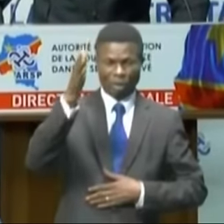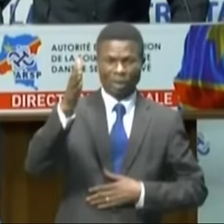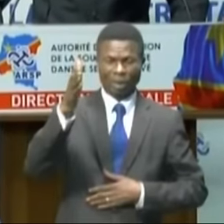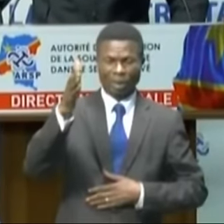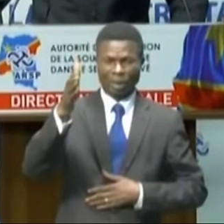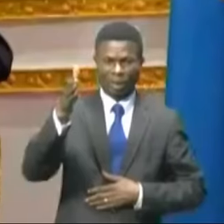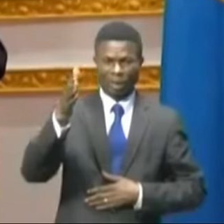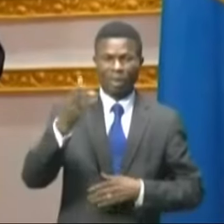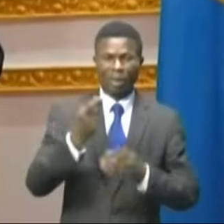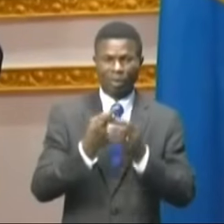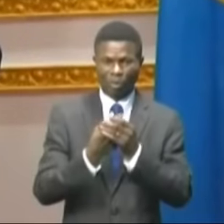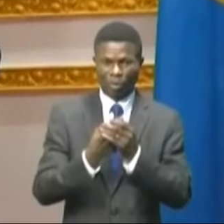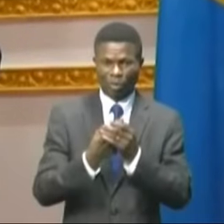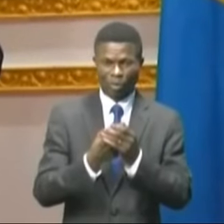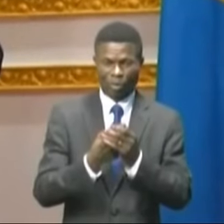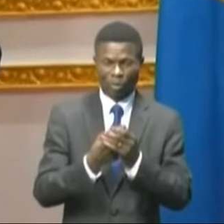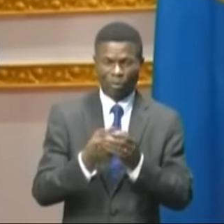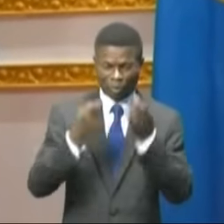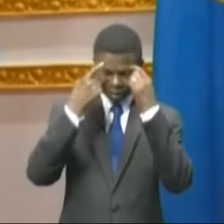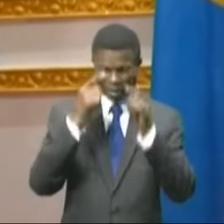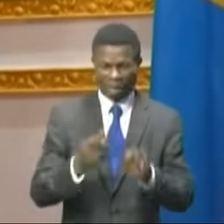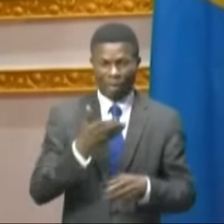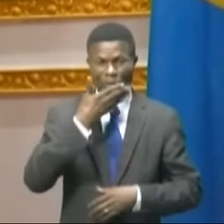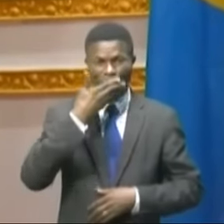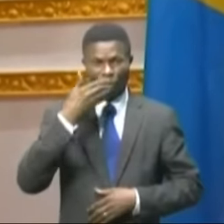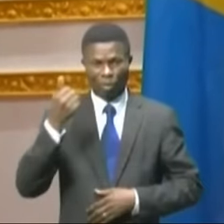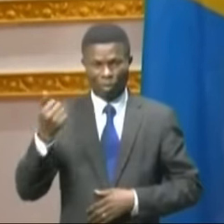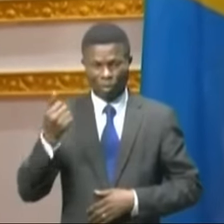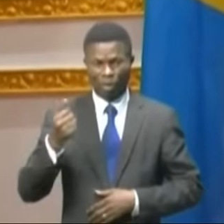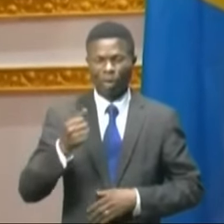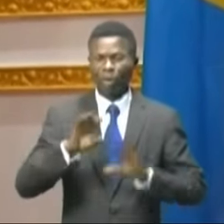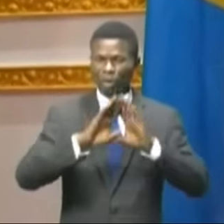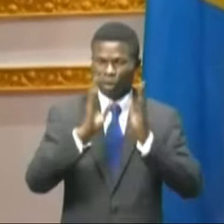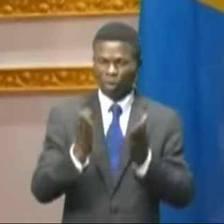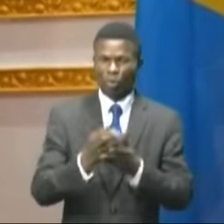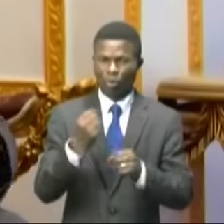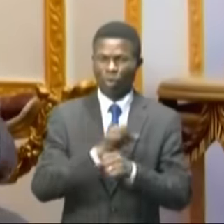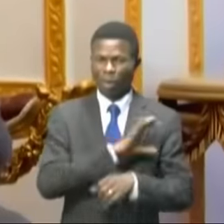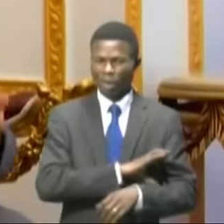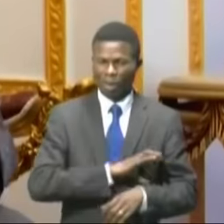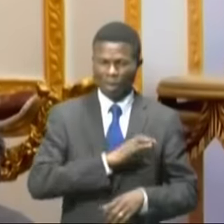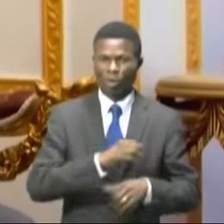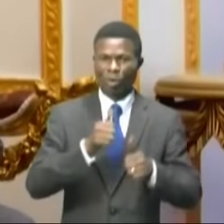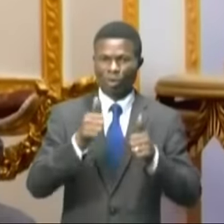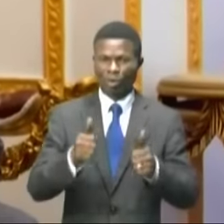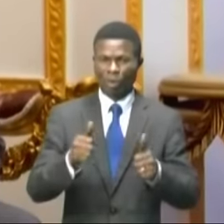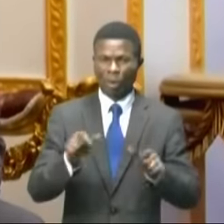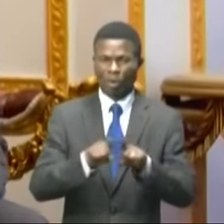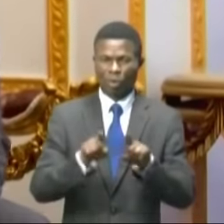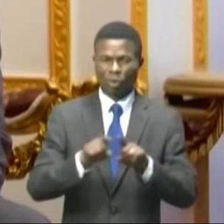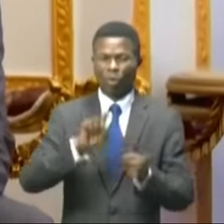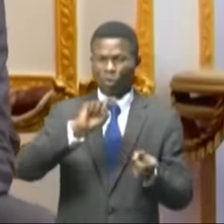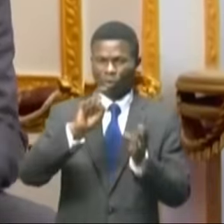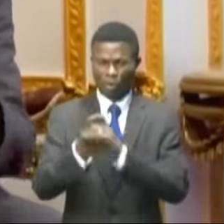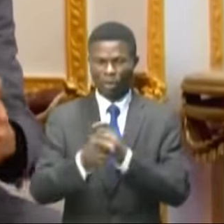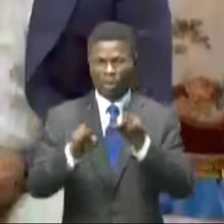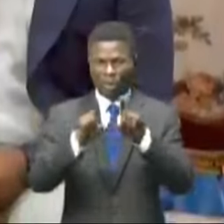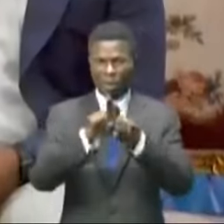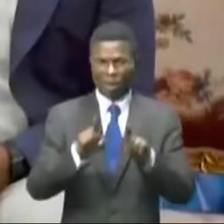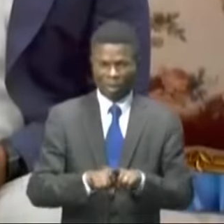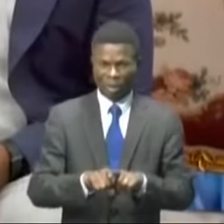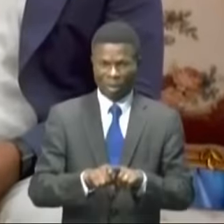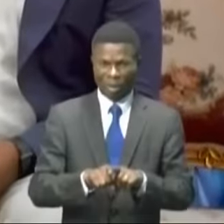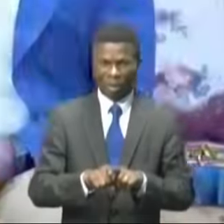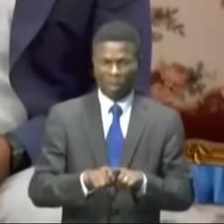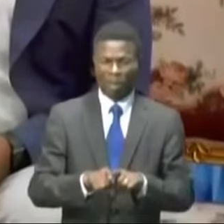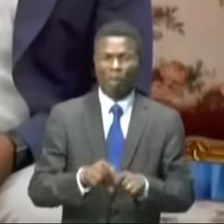très bientôt une bonne conclusion. Et Huawei se comporte selon la conclusion et aussi